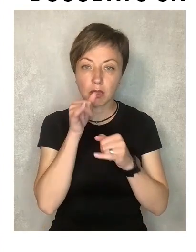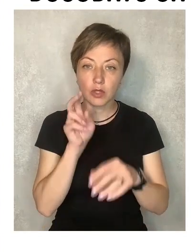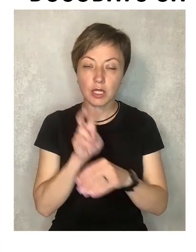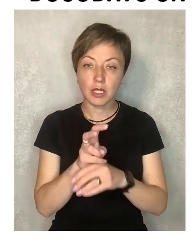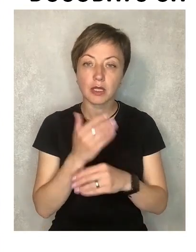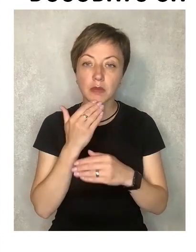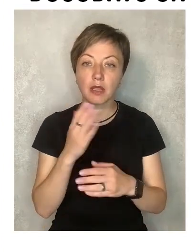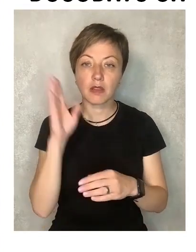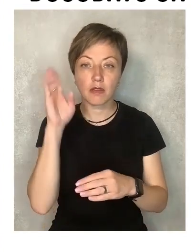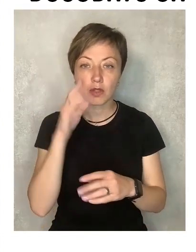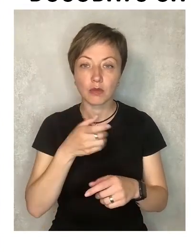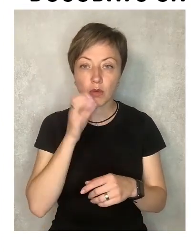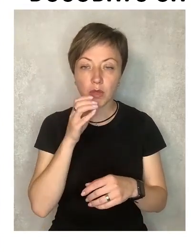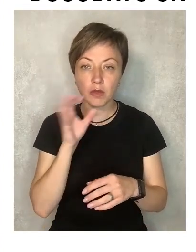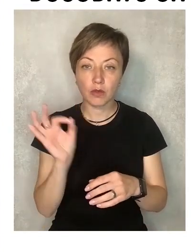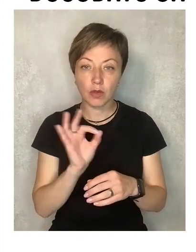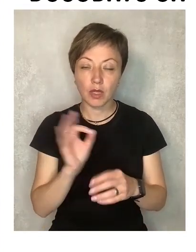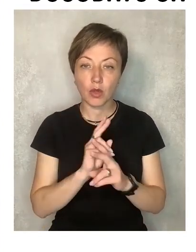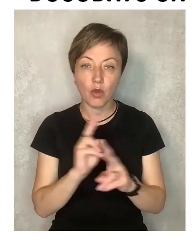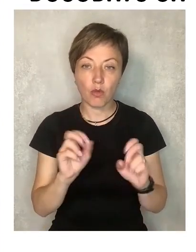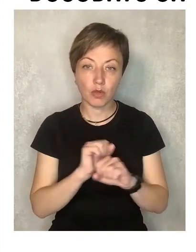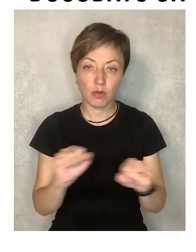попити чи у вбиральню. Тобто, ну, нікому не можна, все.